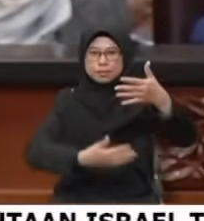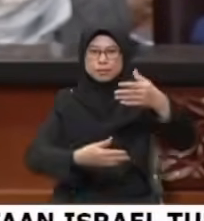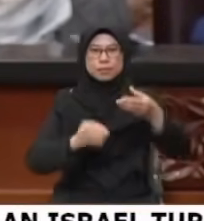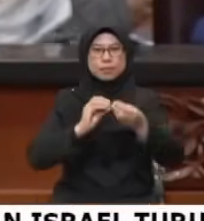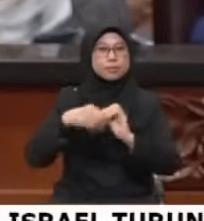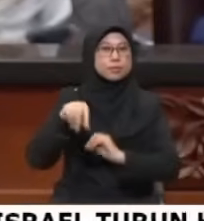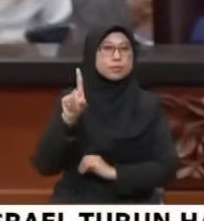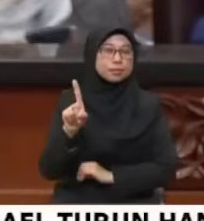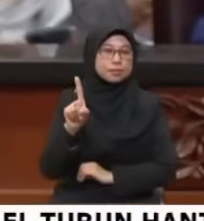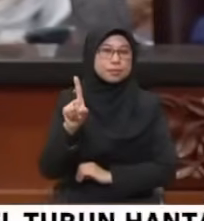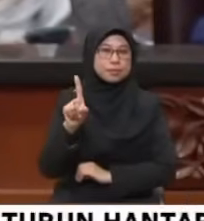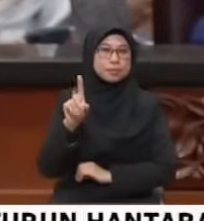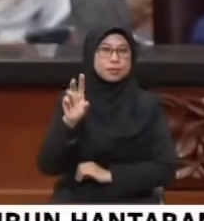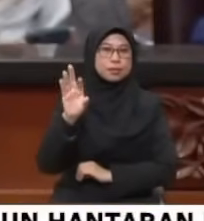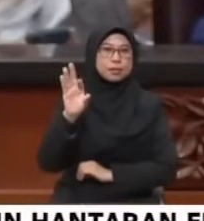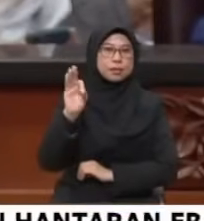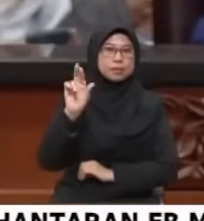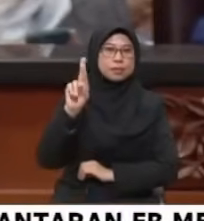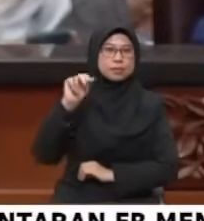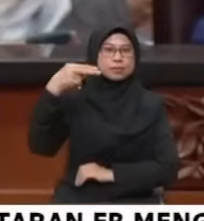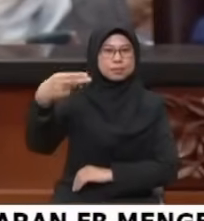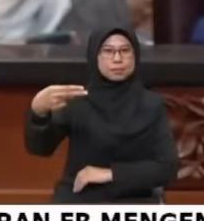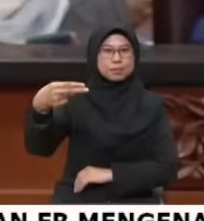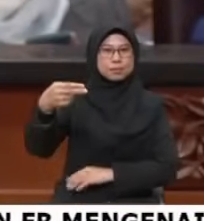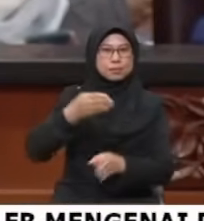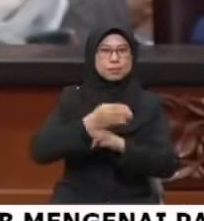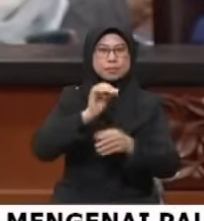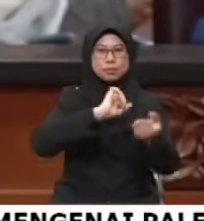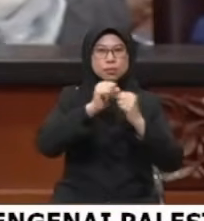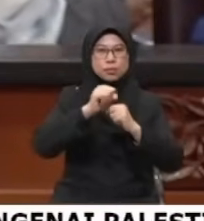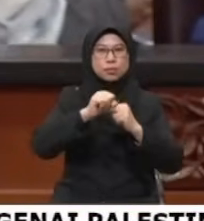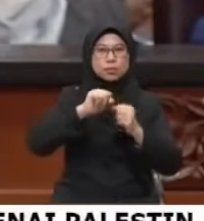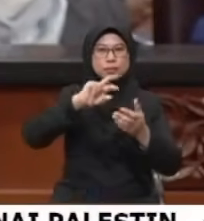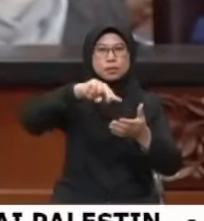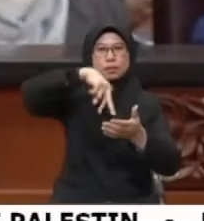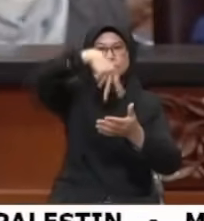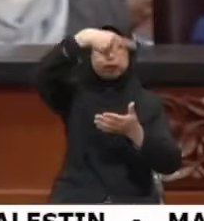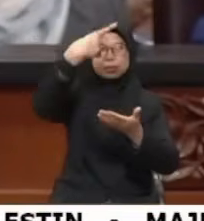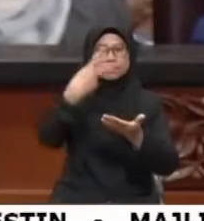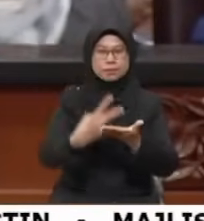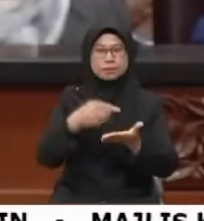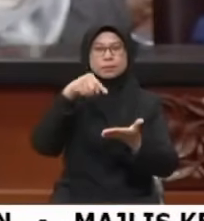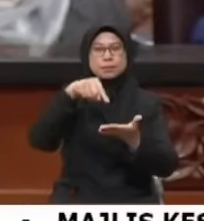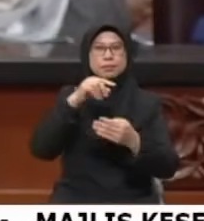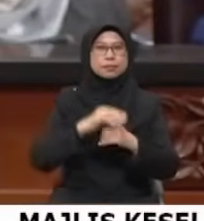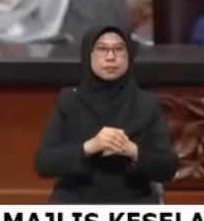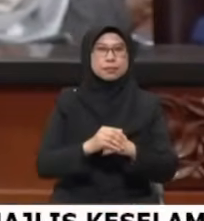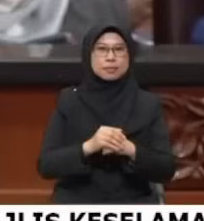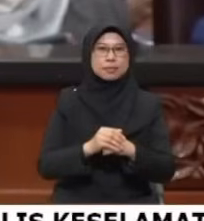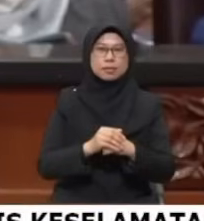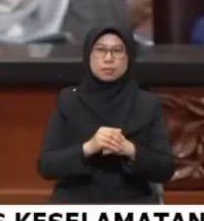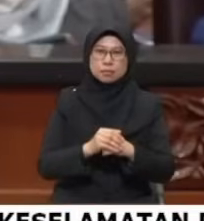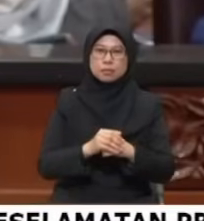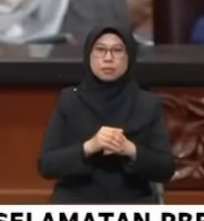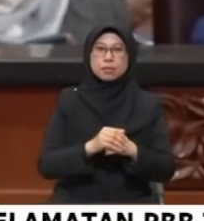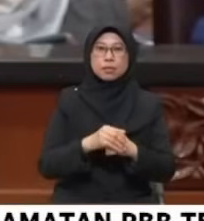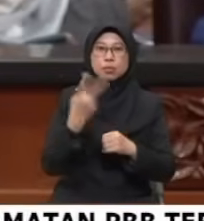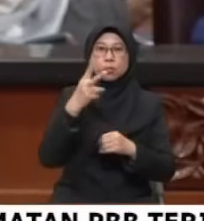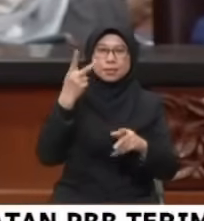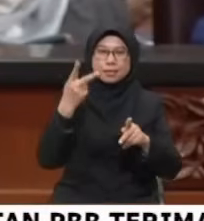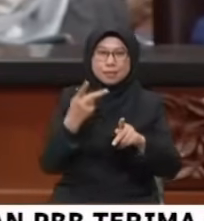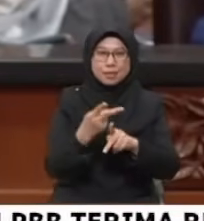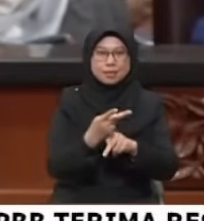nombor satu farain binti Abdul Hadi bidang sukan Gimnastik artistik yang merupakan seorang olympian dan 12